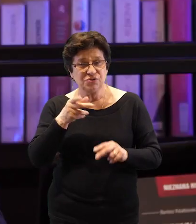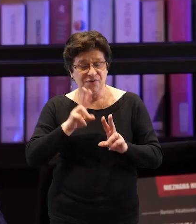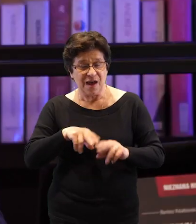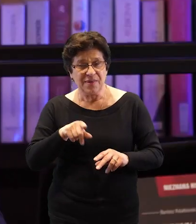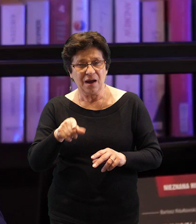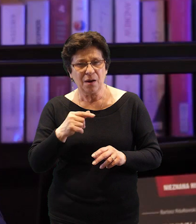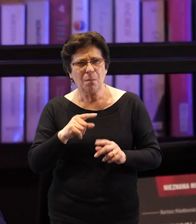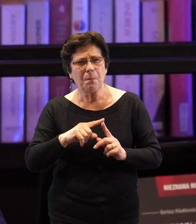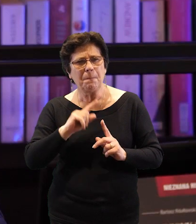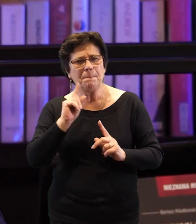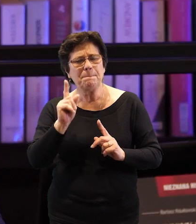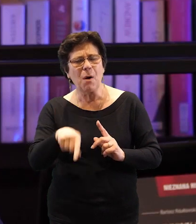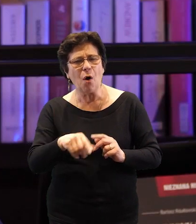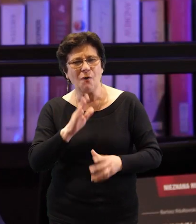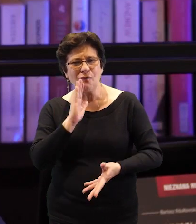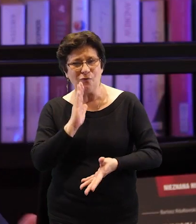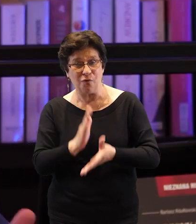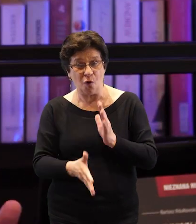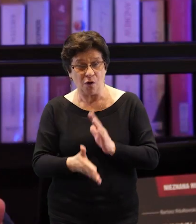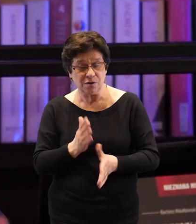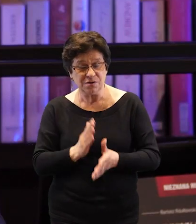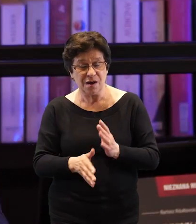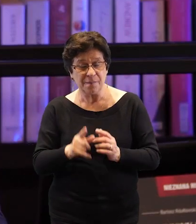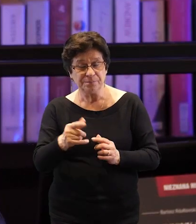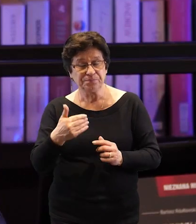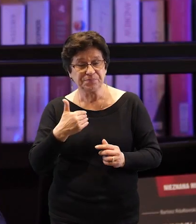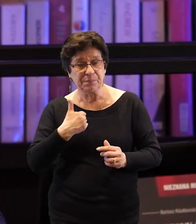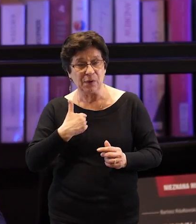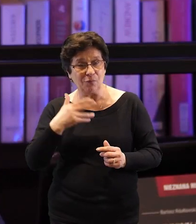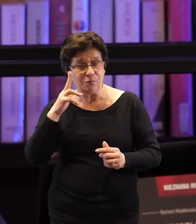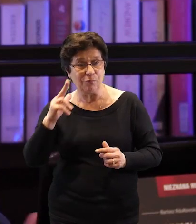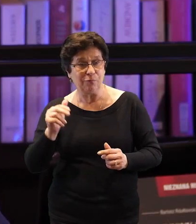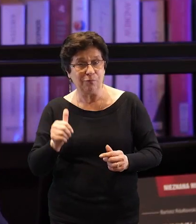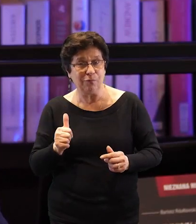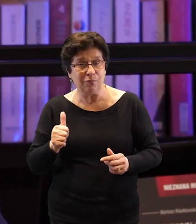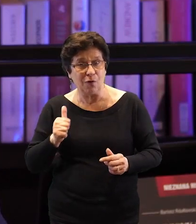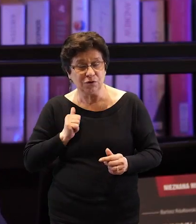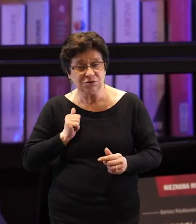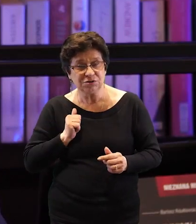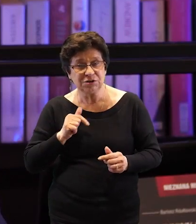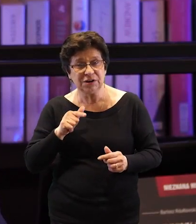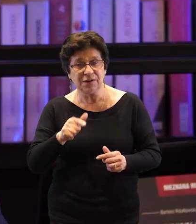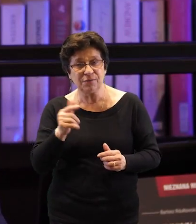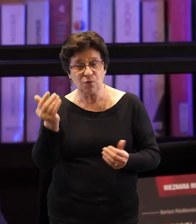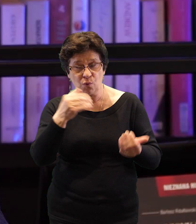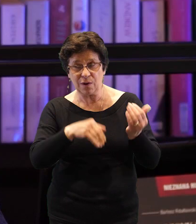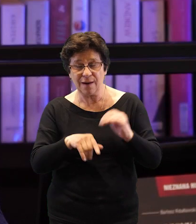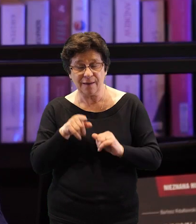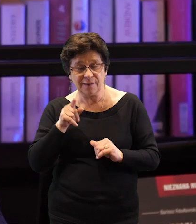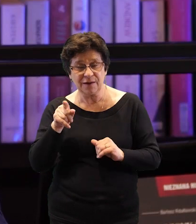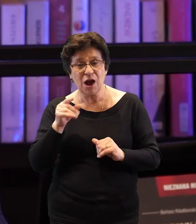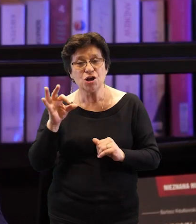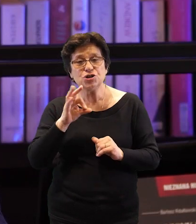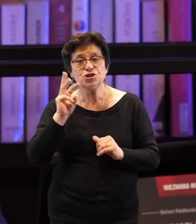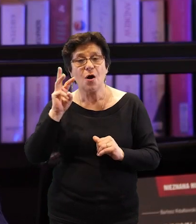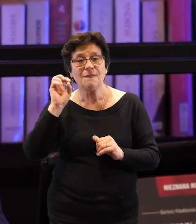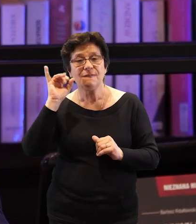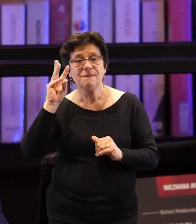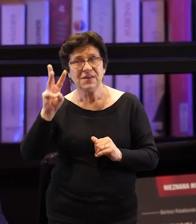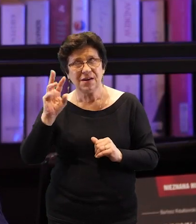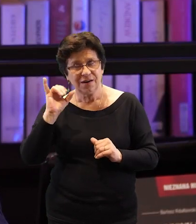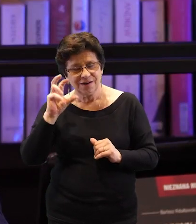po wojnie, będąc komendantem wojskowym jednych z miejscowości w Górach Sowich,